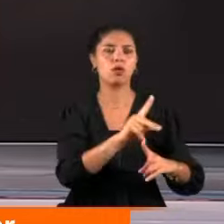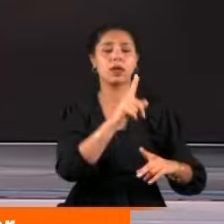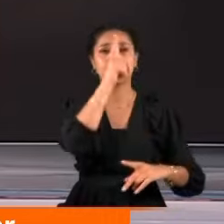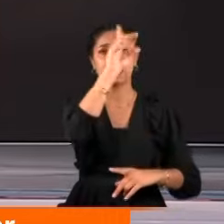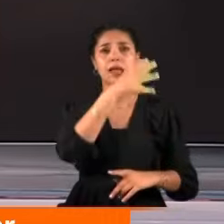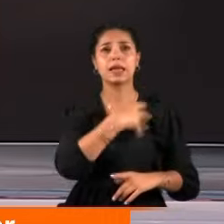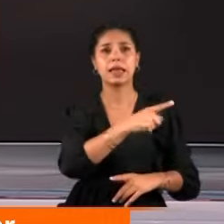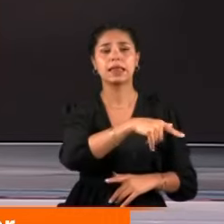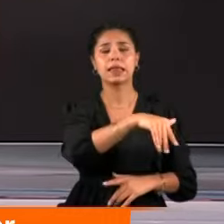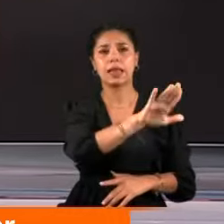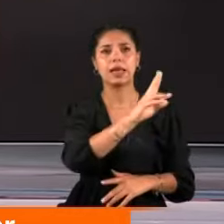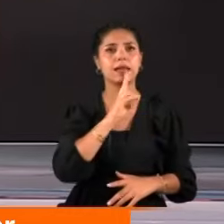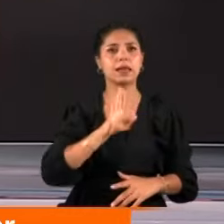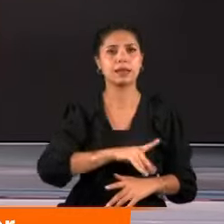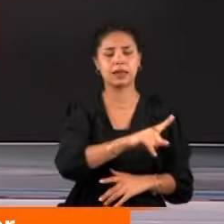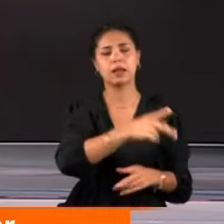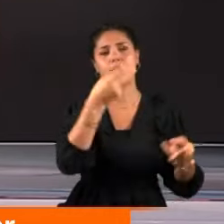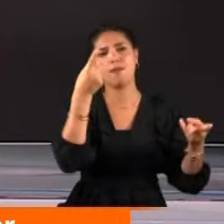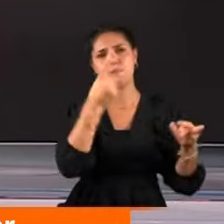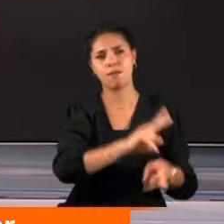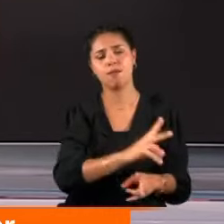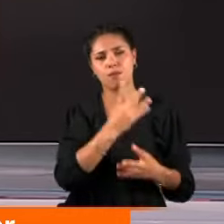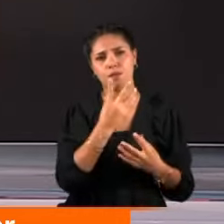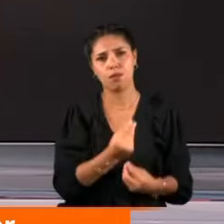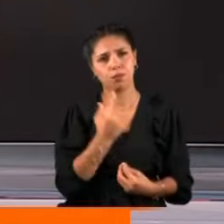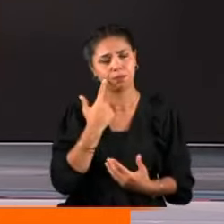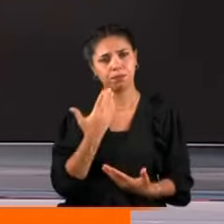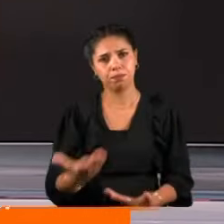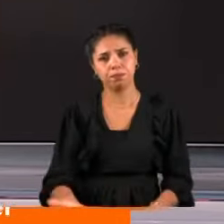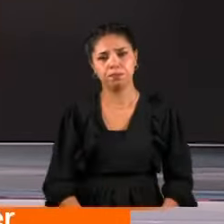sadece kendi değil, kızı da can verdi o saldırıda.